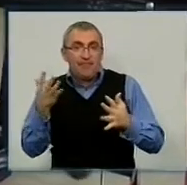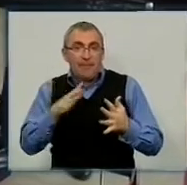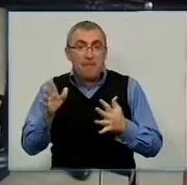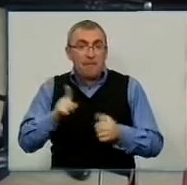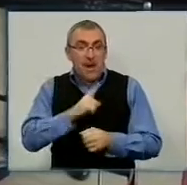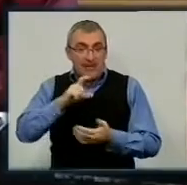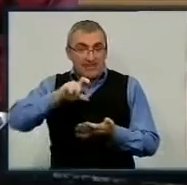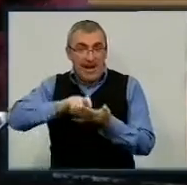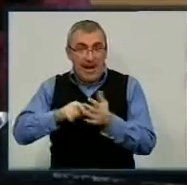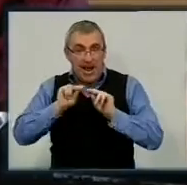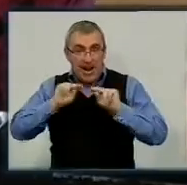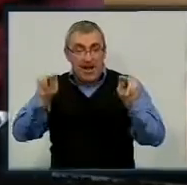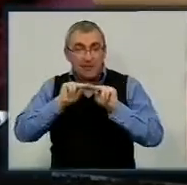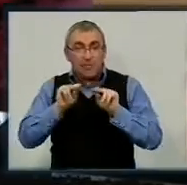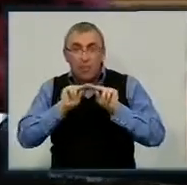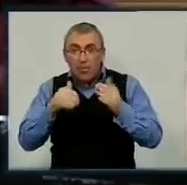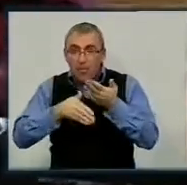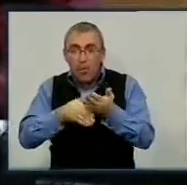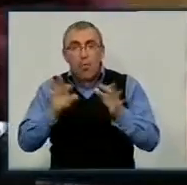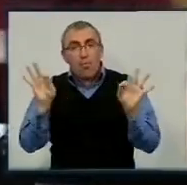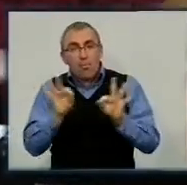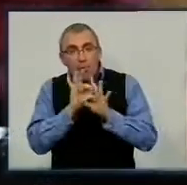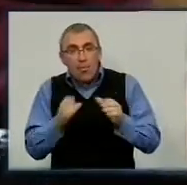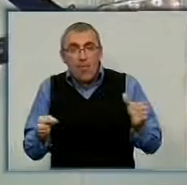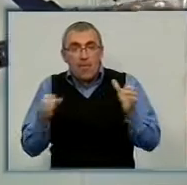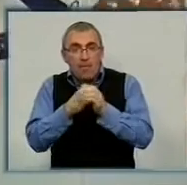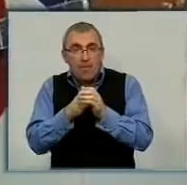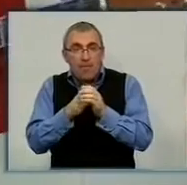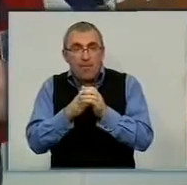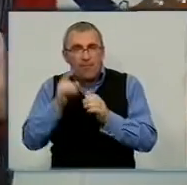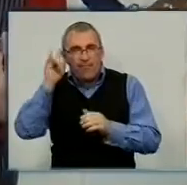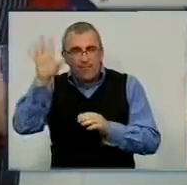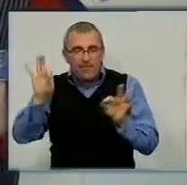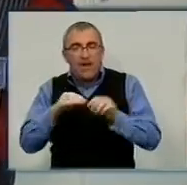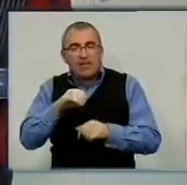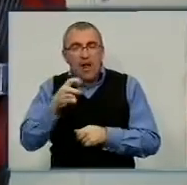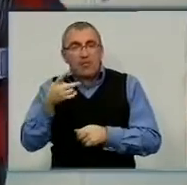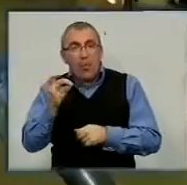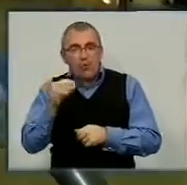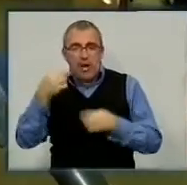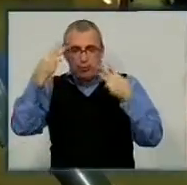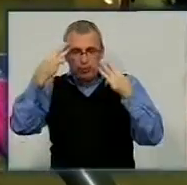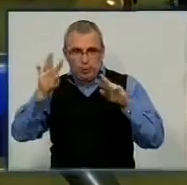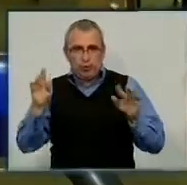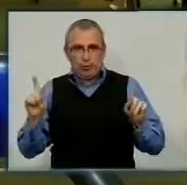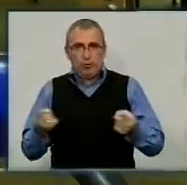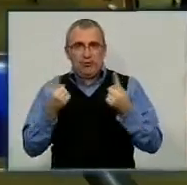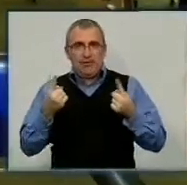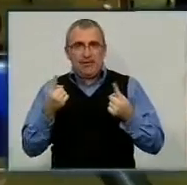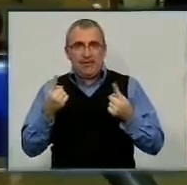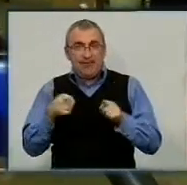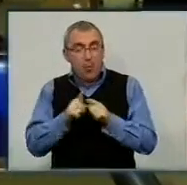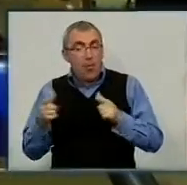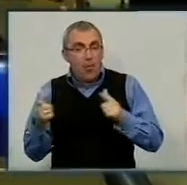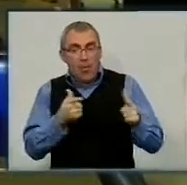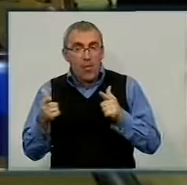майстер-класом учням допомогли музиканти естрадний дует адаптував відомі композиції у стилі танго на сучасний лад мы сегодня подготовили просто такую